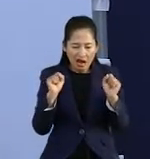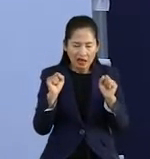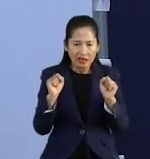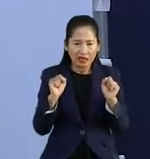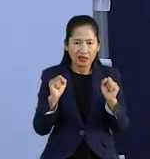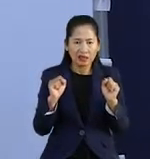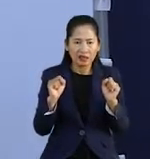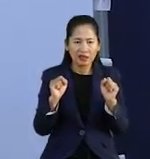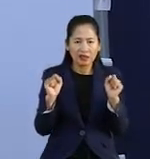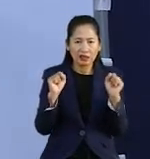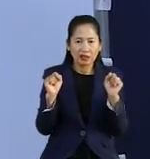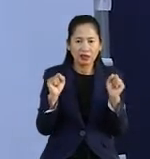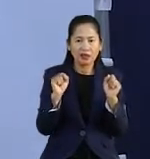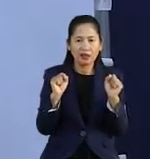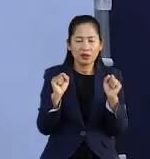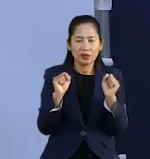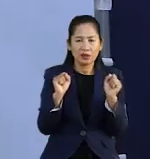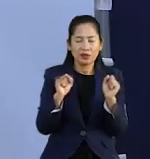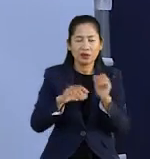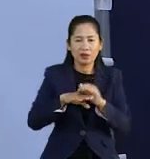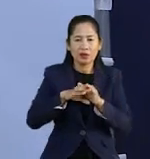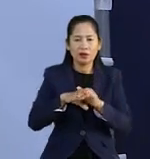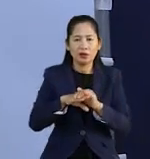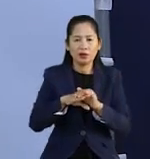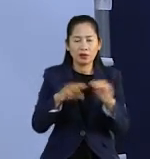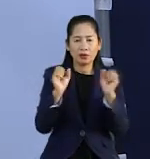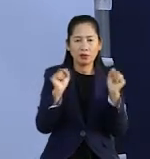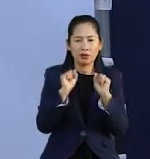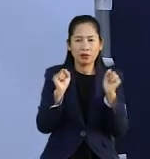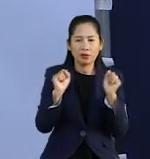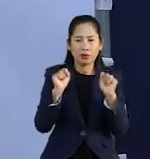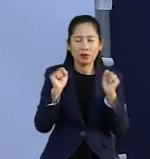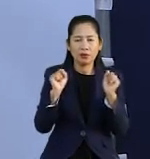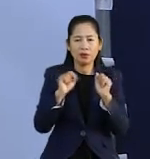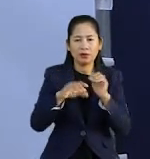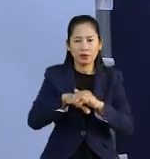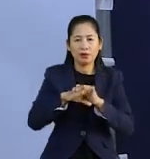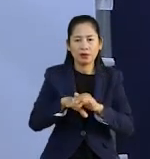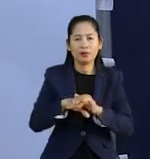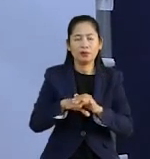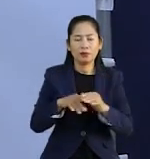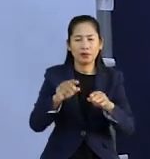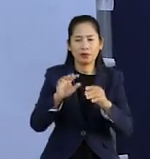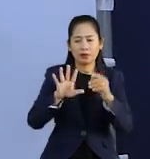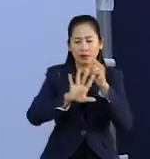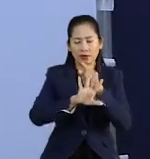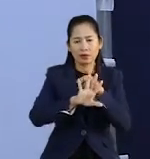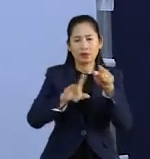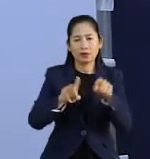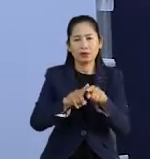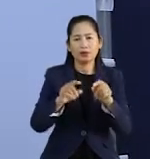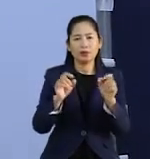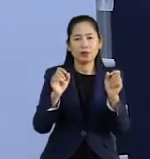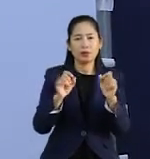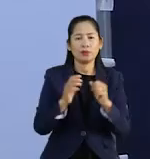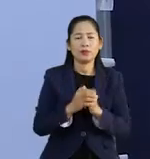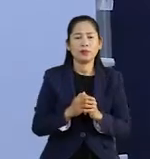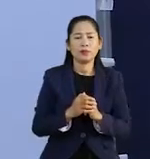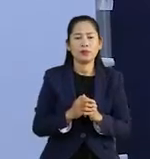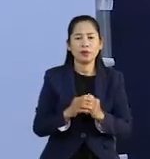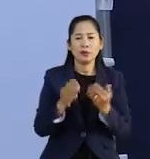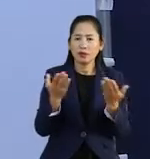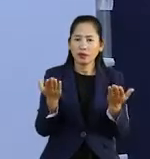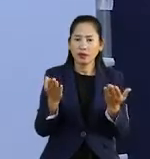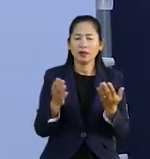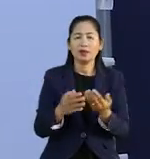งี้ยบาดโรงเงี้ยหน่อบาดจังยังบำเพ็ญเปี่ยหน่อมีสัญญาผัดเหลือโดยกรุ่นบาดยัง